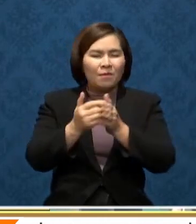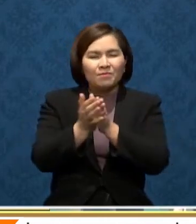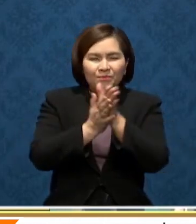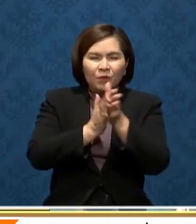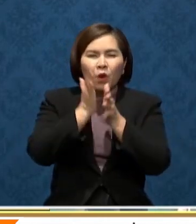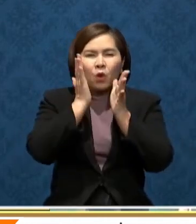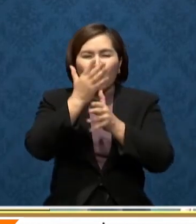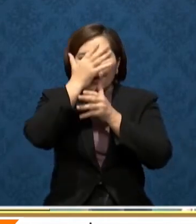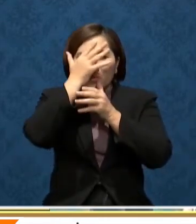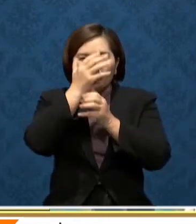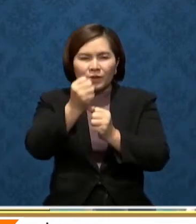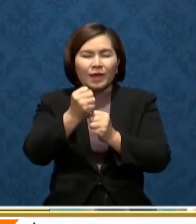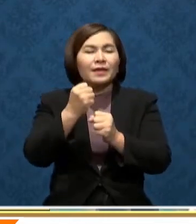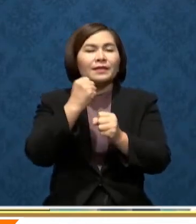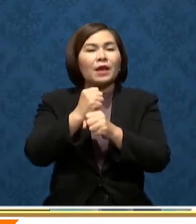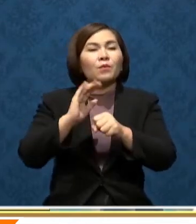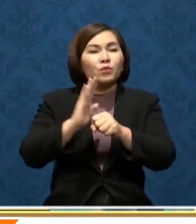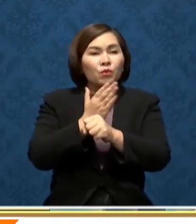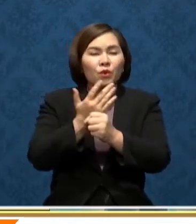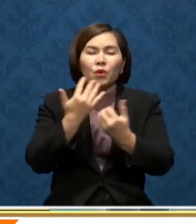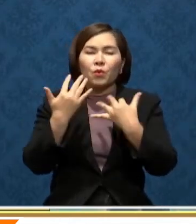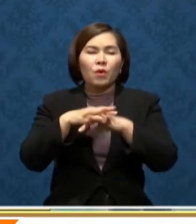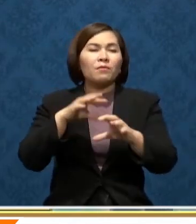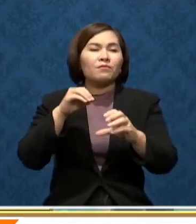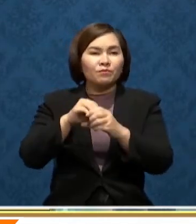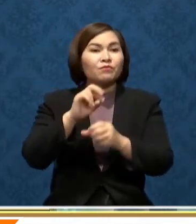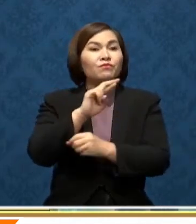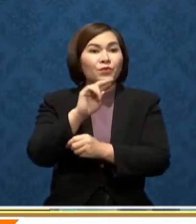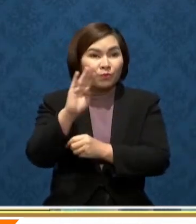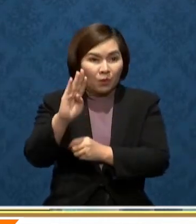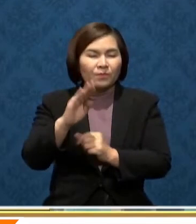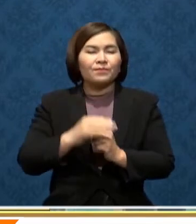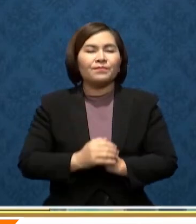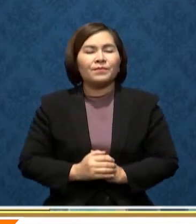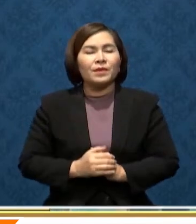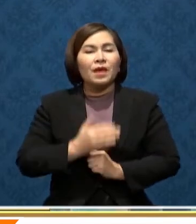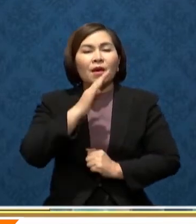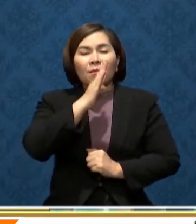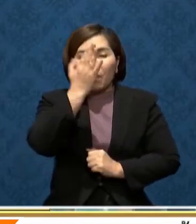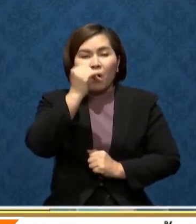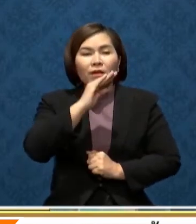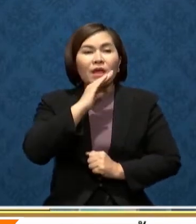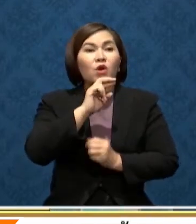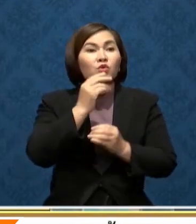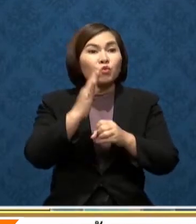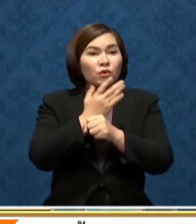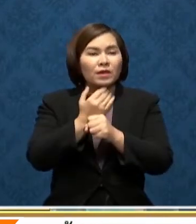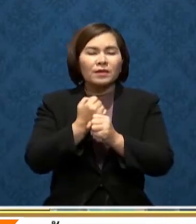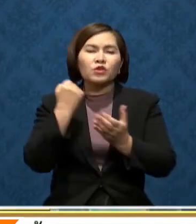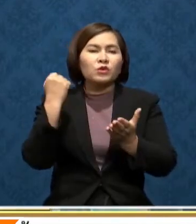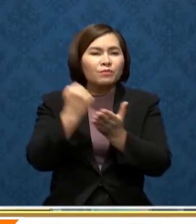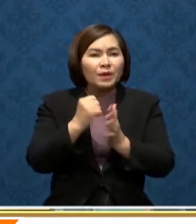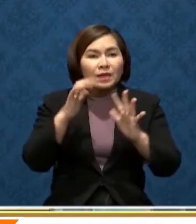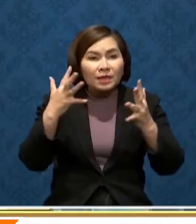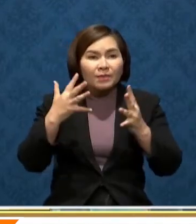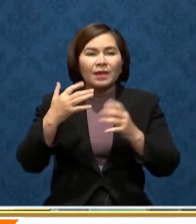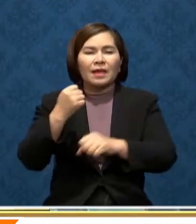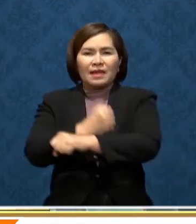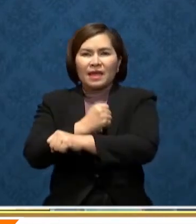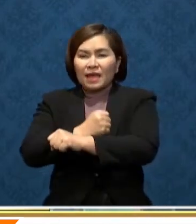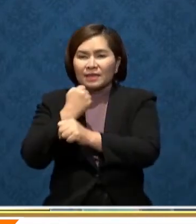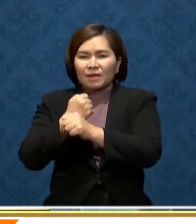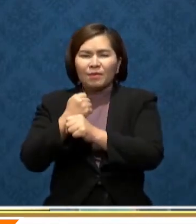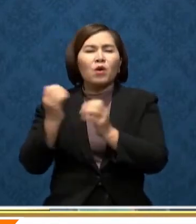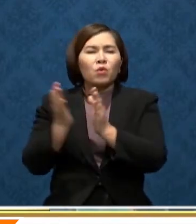ดึงดูดธุรกิจให้เข้าสู่ระบบเพราะอย่างที่เรียนให้ท่านทราบถ้าธุรกิจอยู่นอกระบบก็ทำให้แรงงานเหล่านั้น